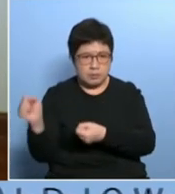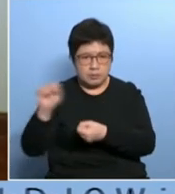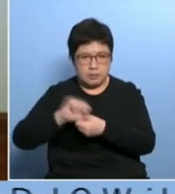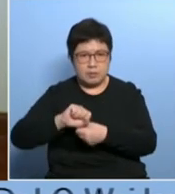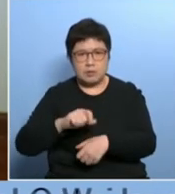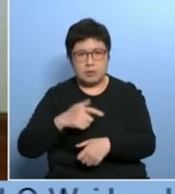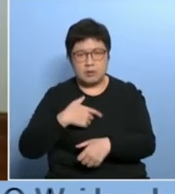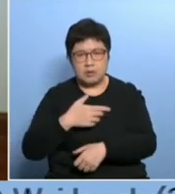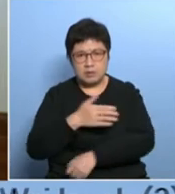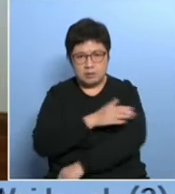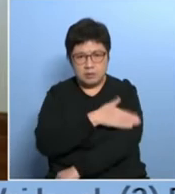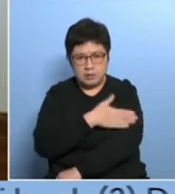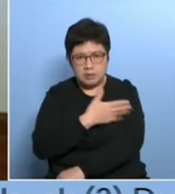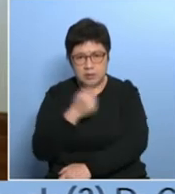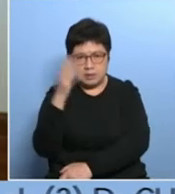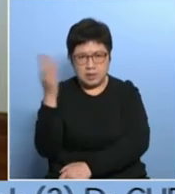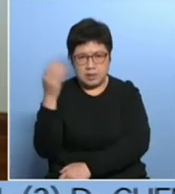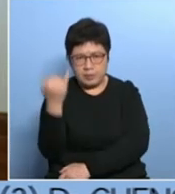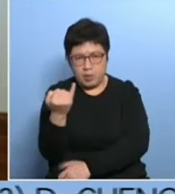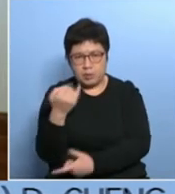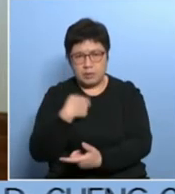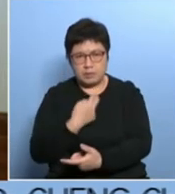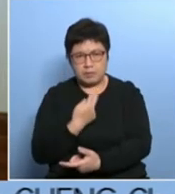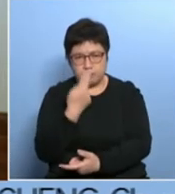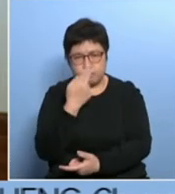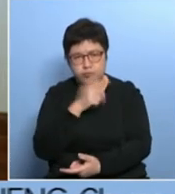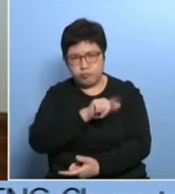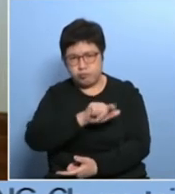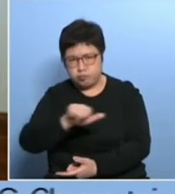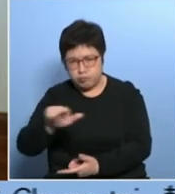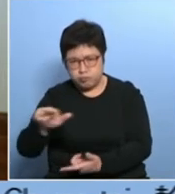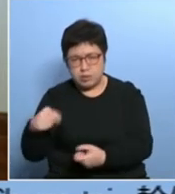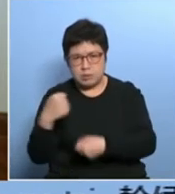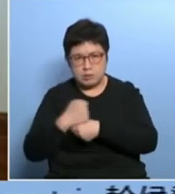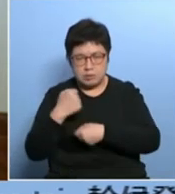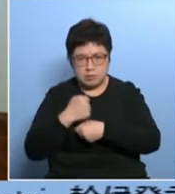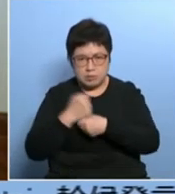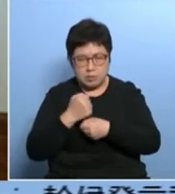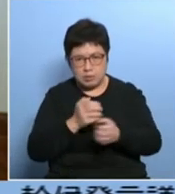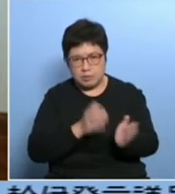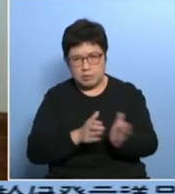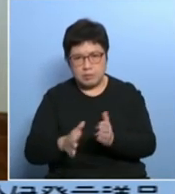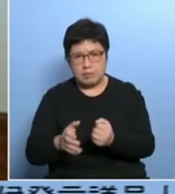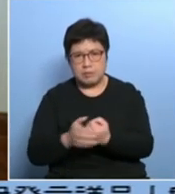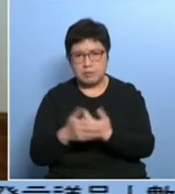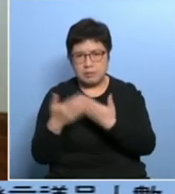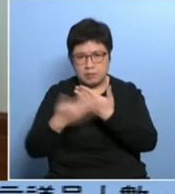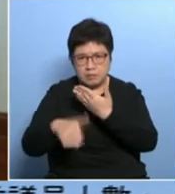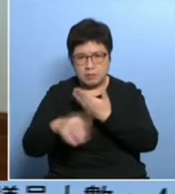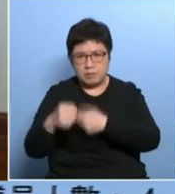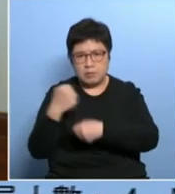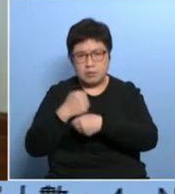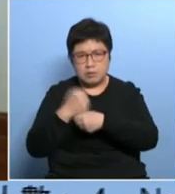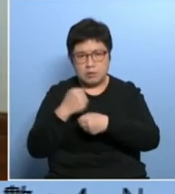氣或嚴重空氣污染下工作的安排，特別是戶